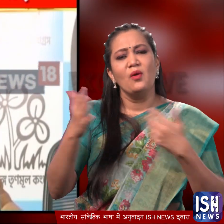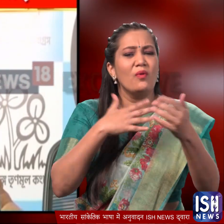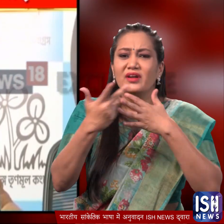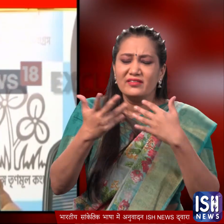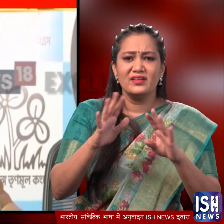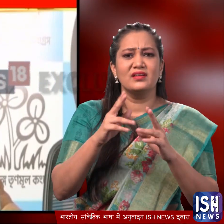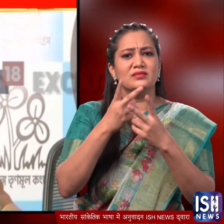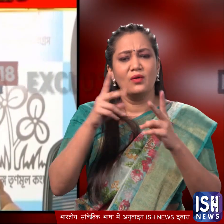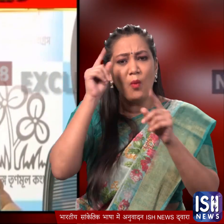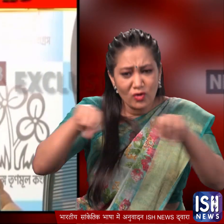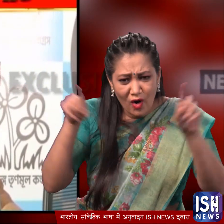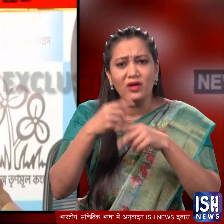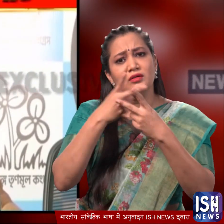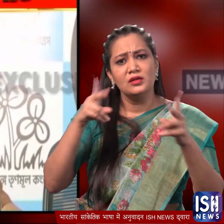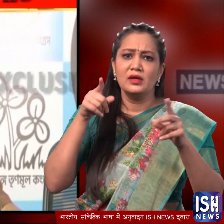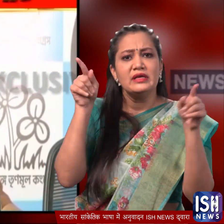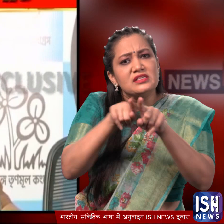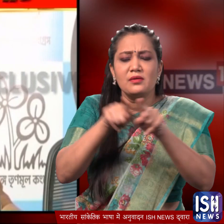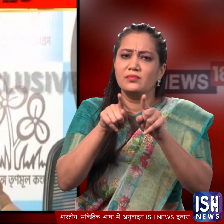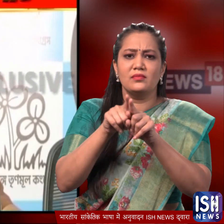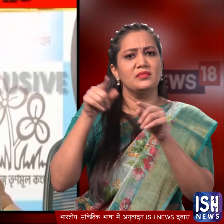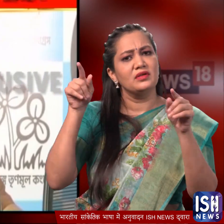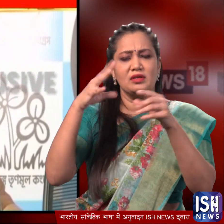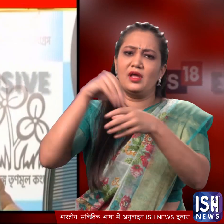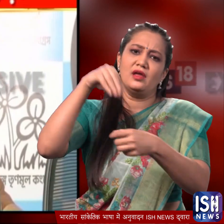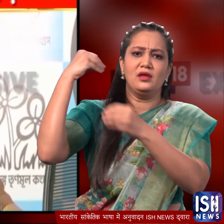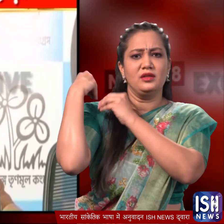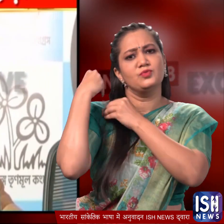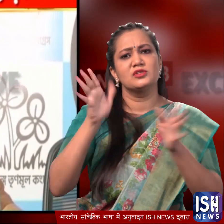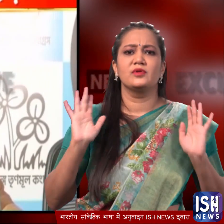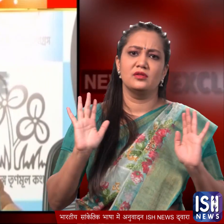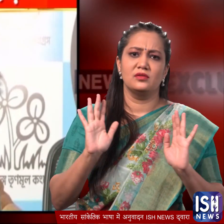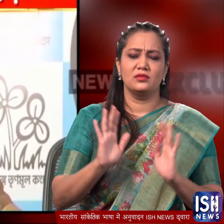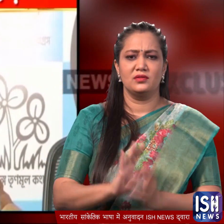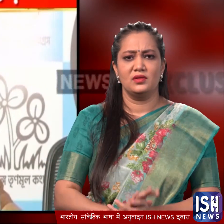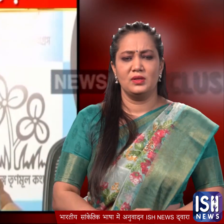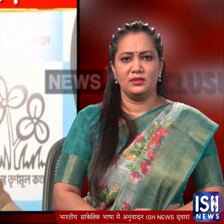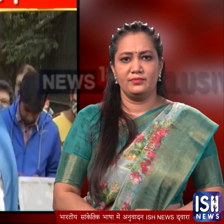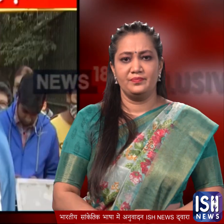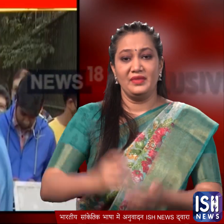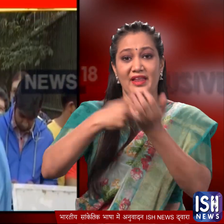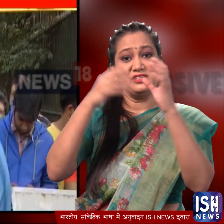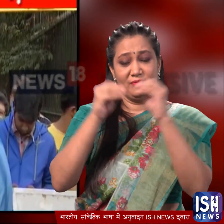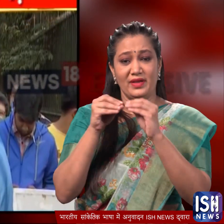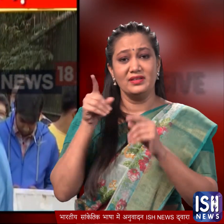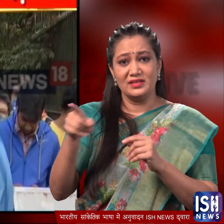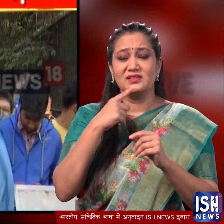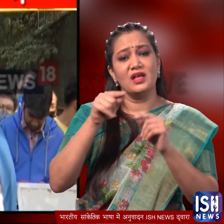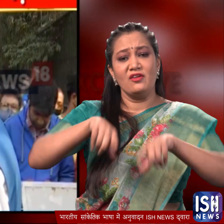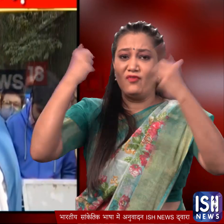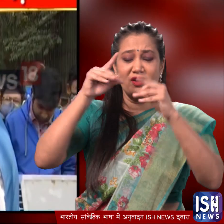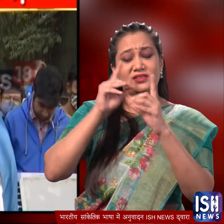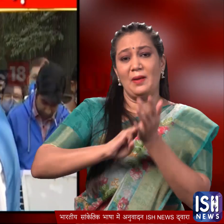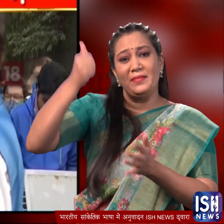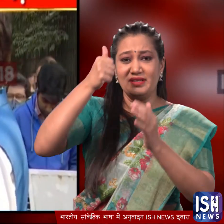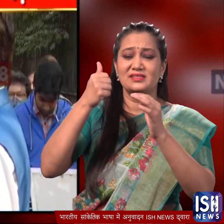So whatever went wrong, they are also responsible to. राजीव बनर्जी ने वन मंत्री के